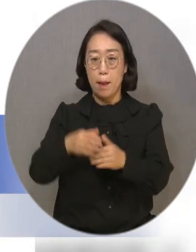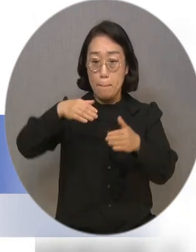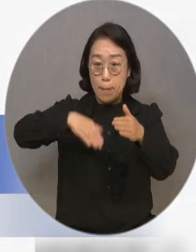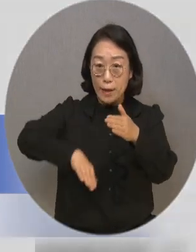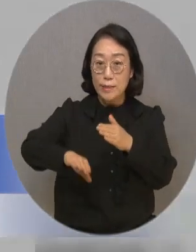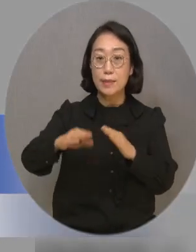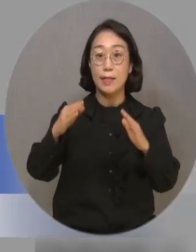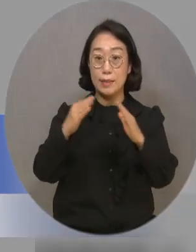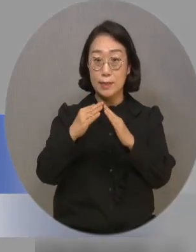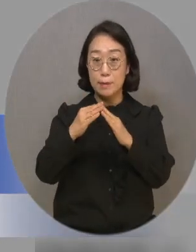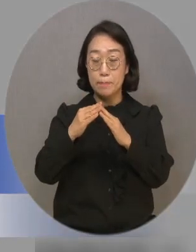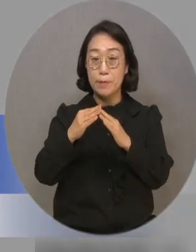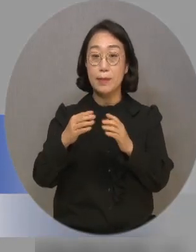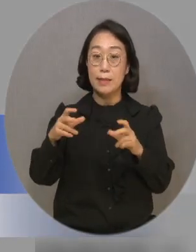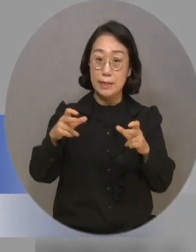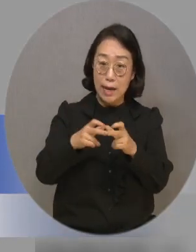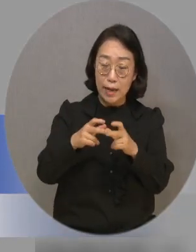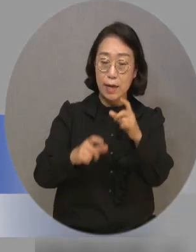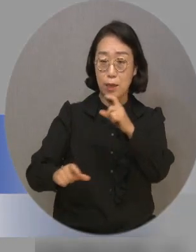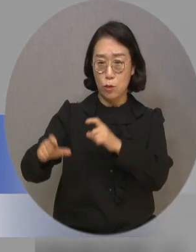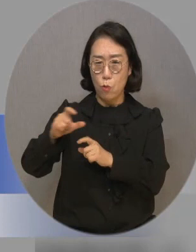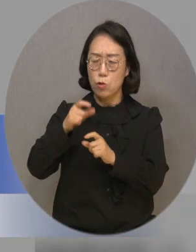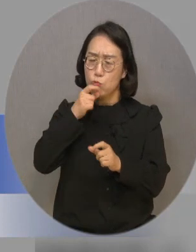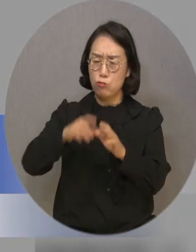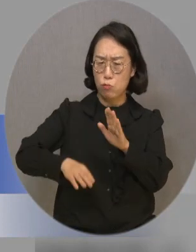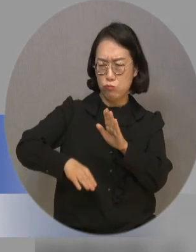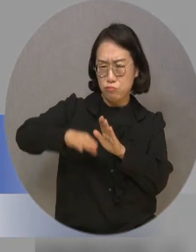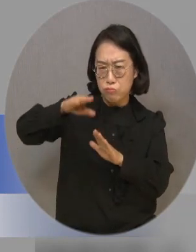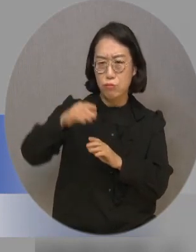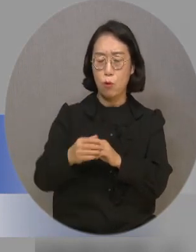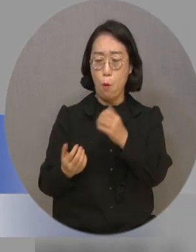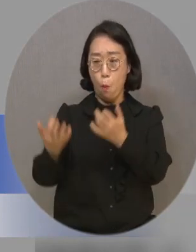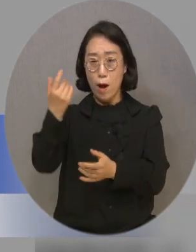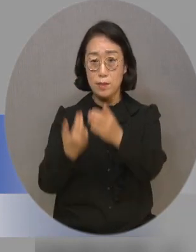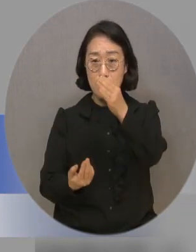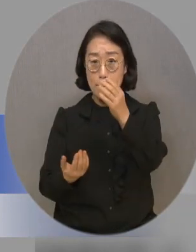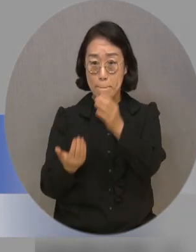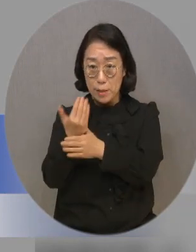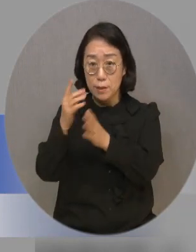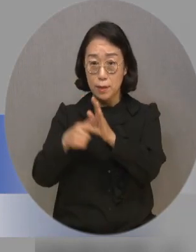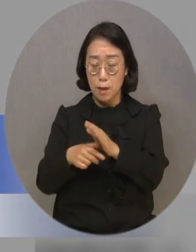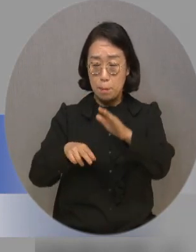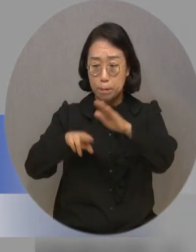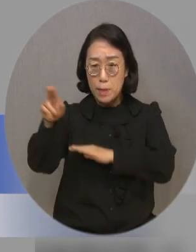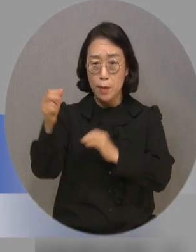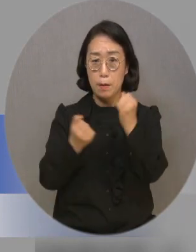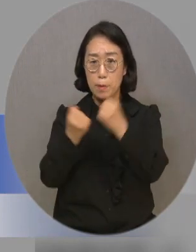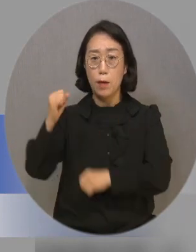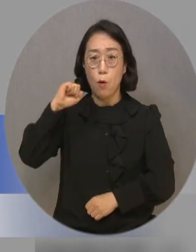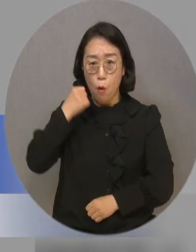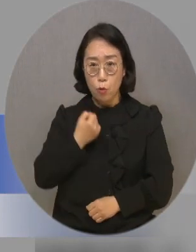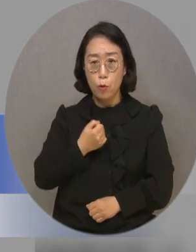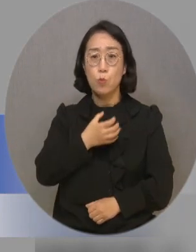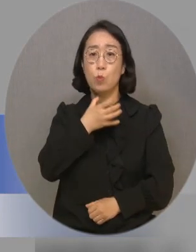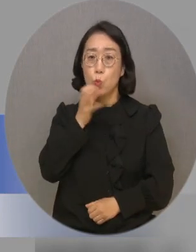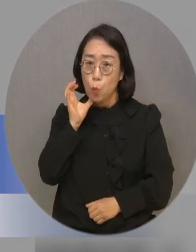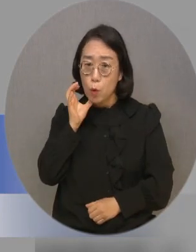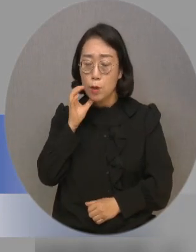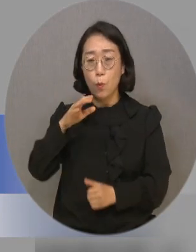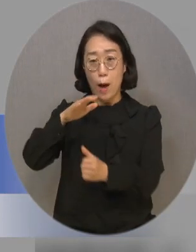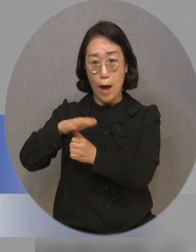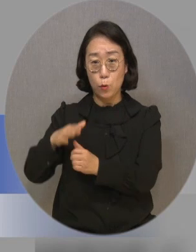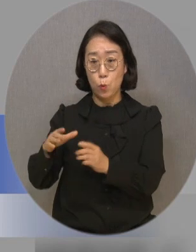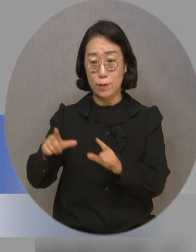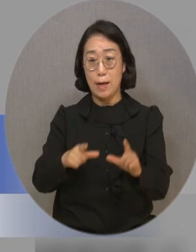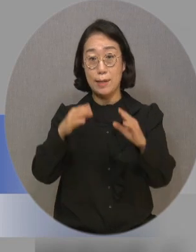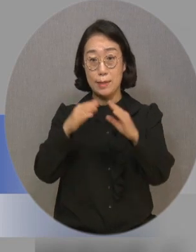반지하 주택뿐만 아니라 침수와 화재 등 비상시 즉각적인 탈출이 어려운 노인이나 아동 거주 반지하